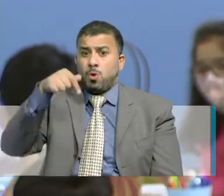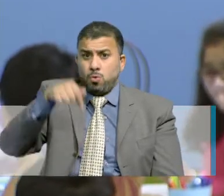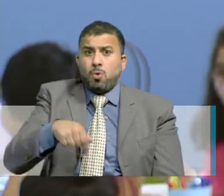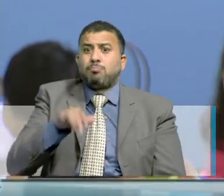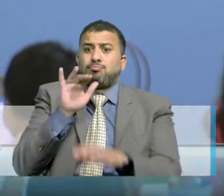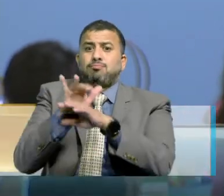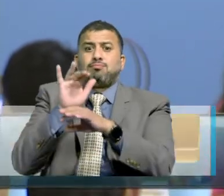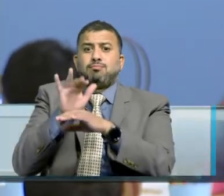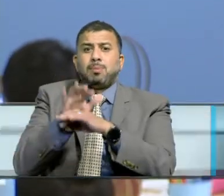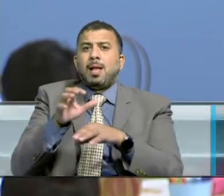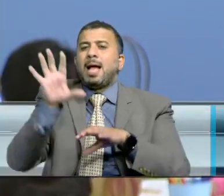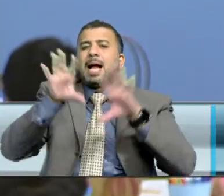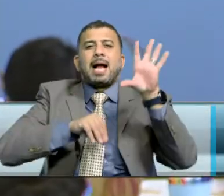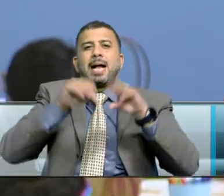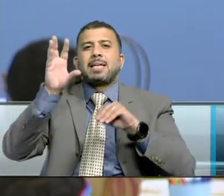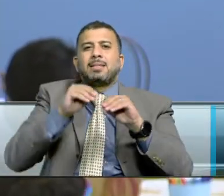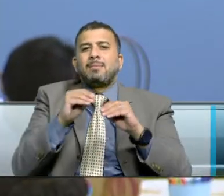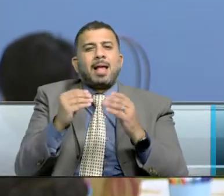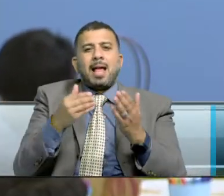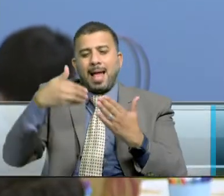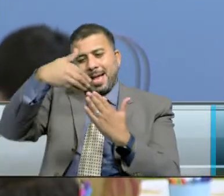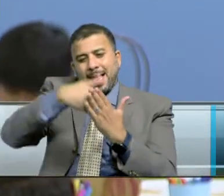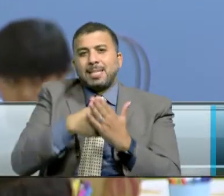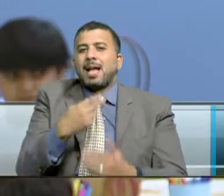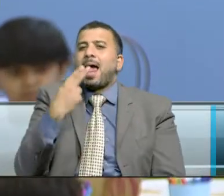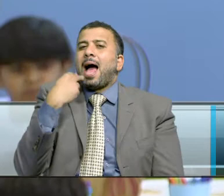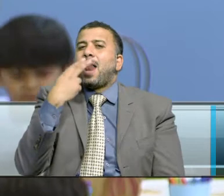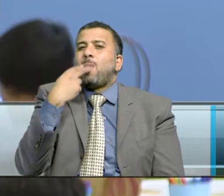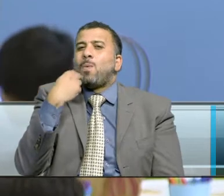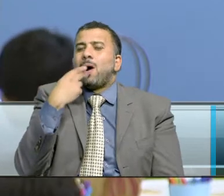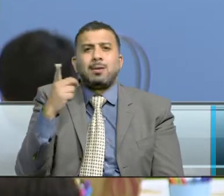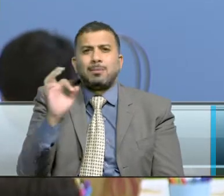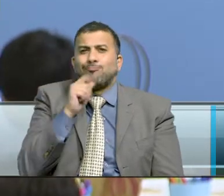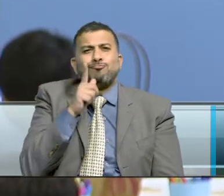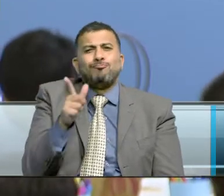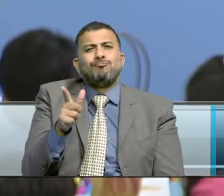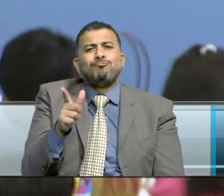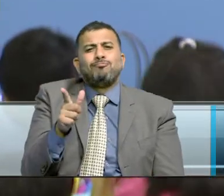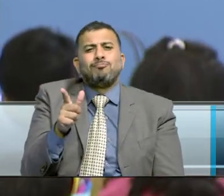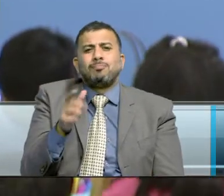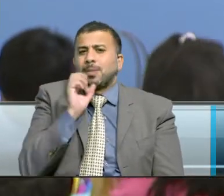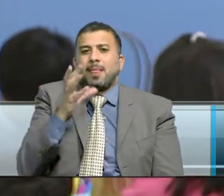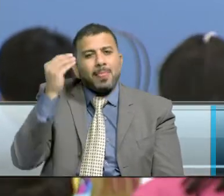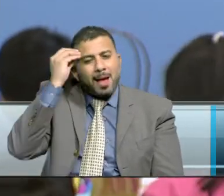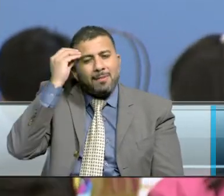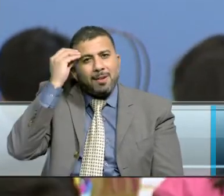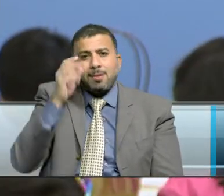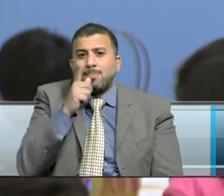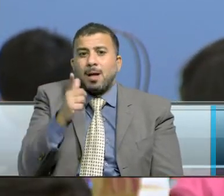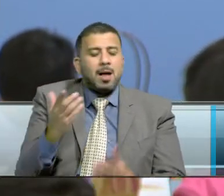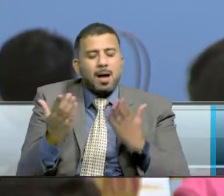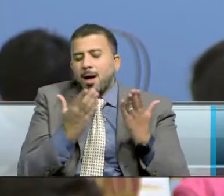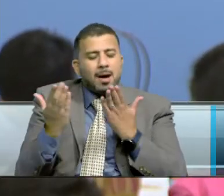ورشة قصتي على أكياس الحلوى، هي ورشة قرائية تهدف إلى تعرف الأطفال بأكثر على